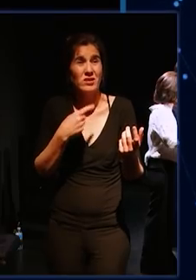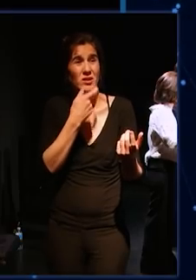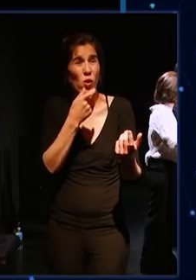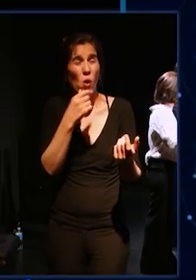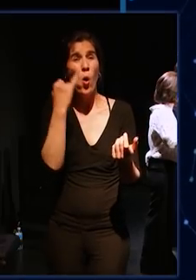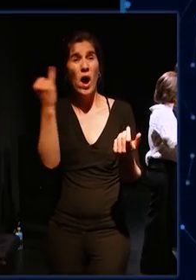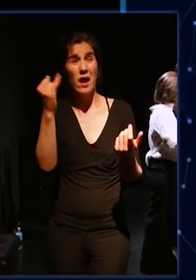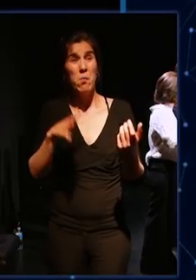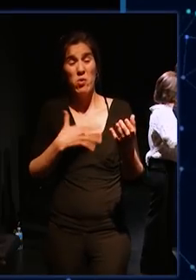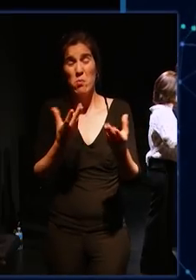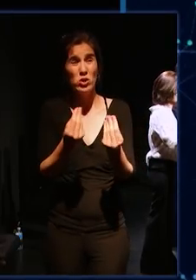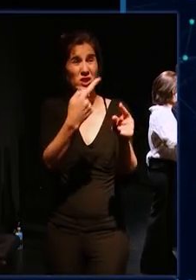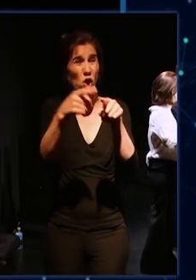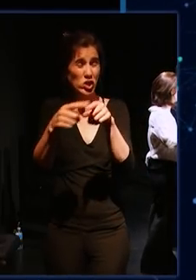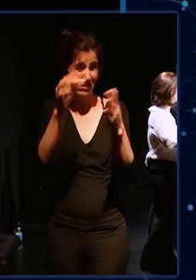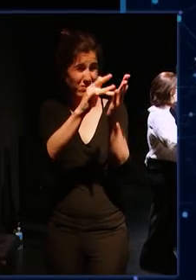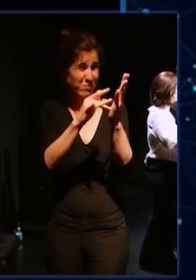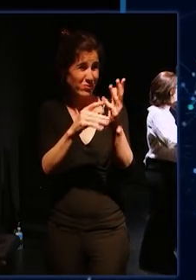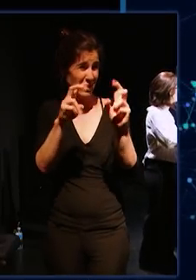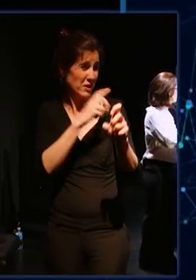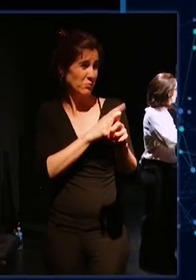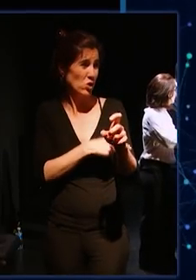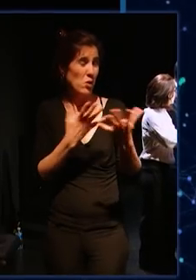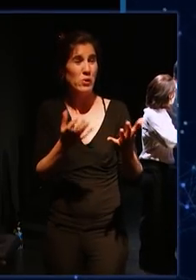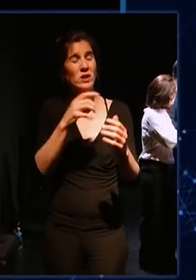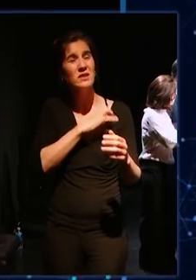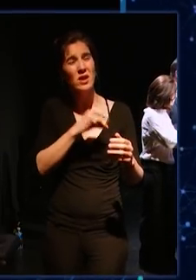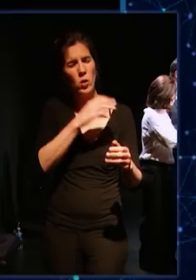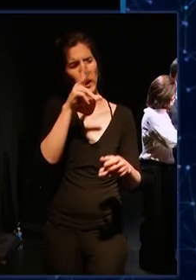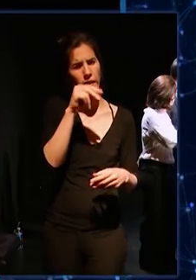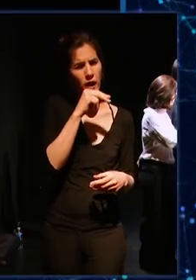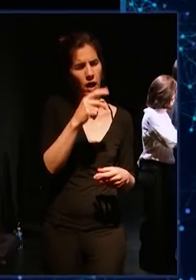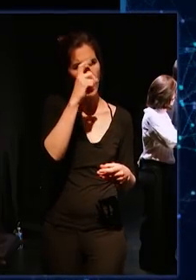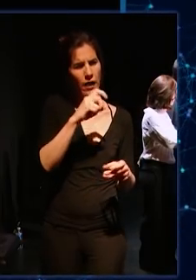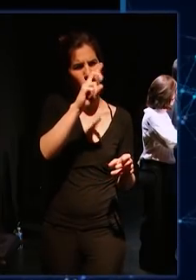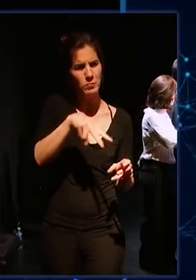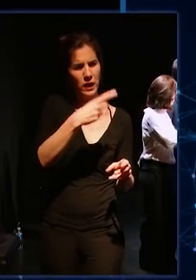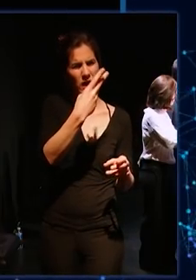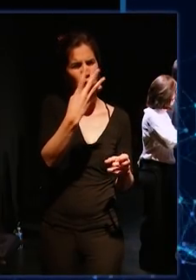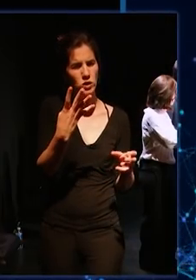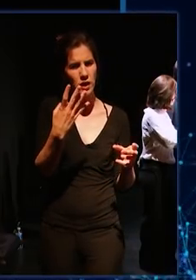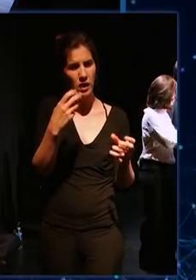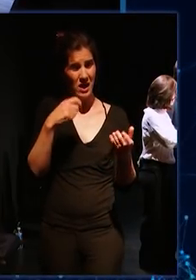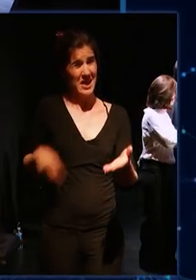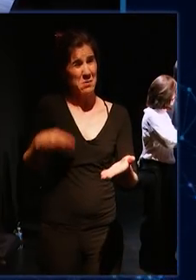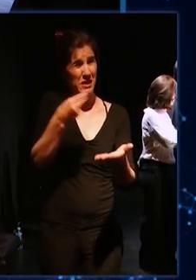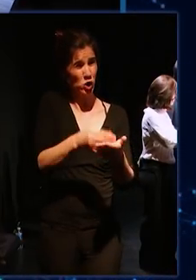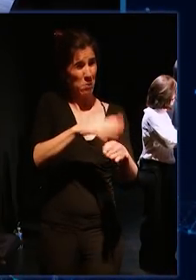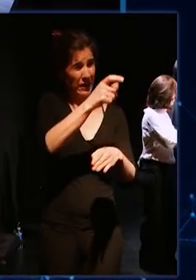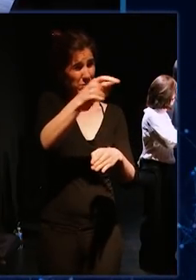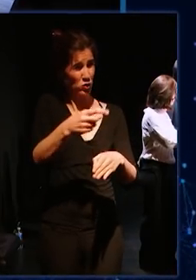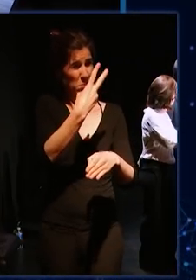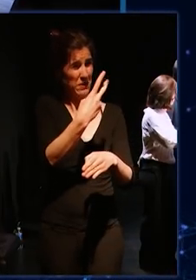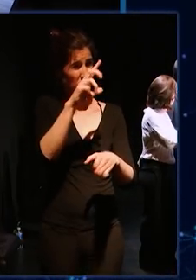però, senyor Nadal, l'any 2014 la inversió de l'Ajuntament per habitant era de 29,4